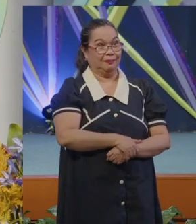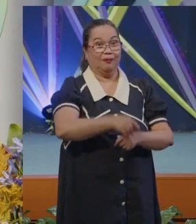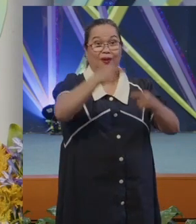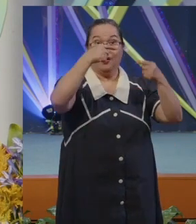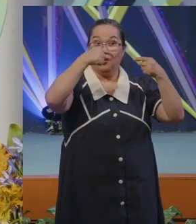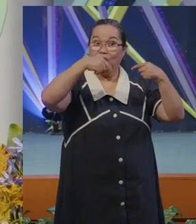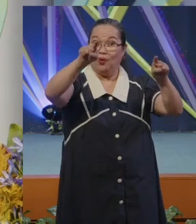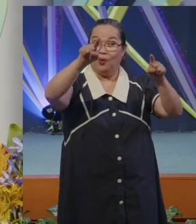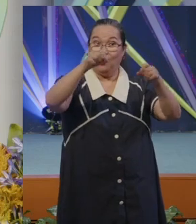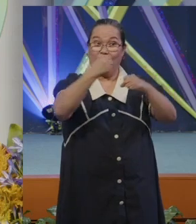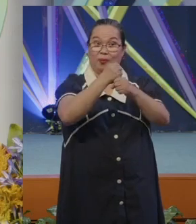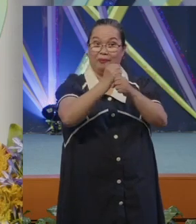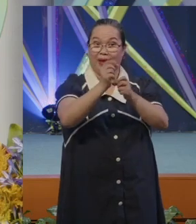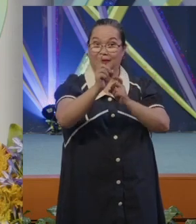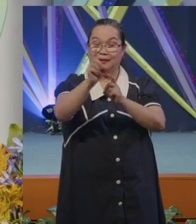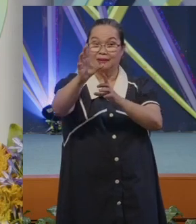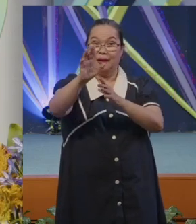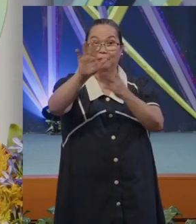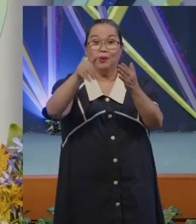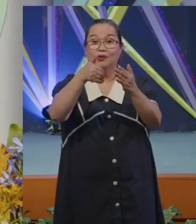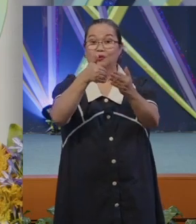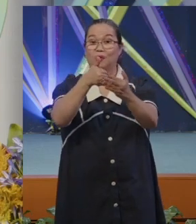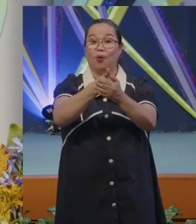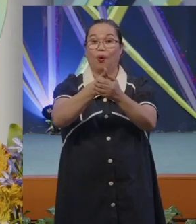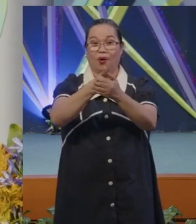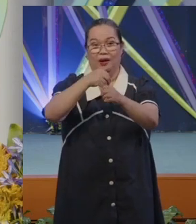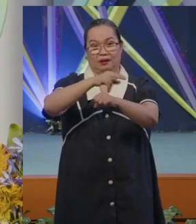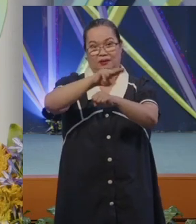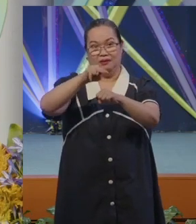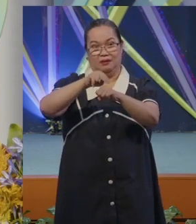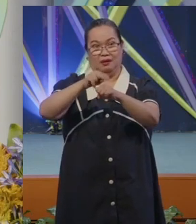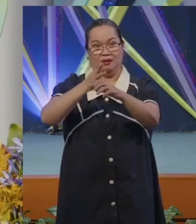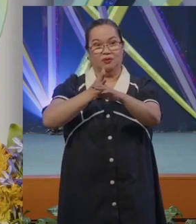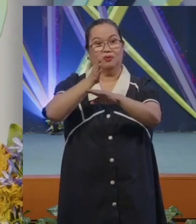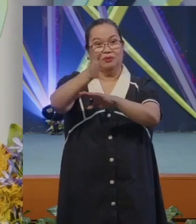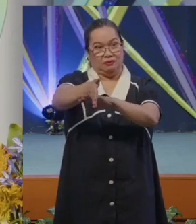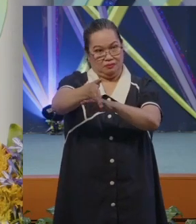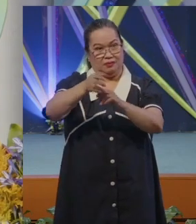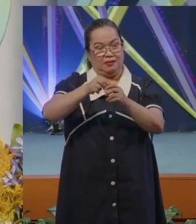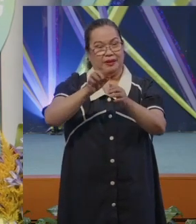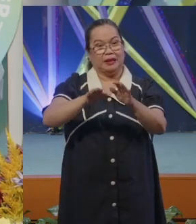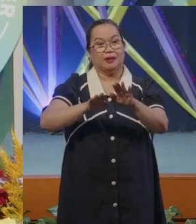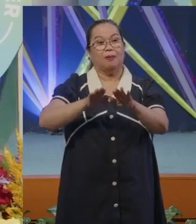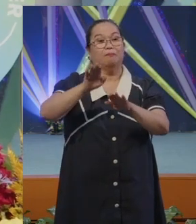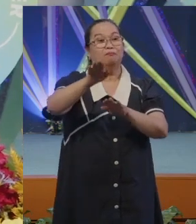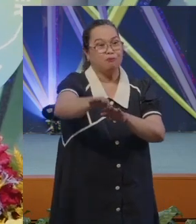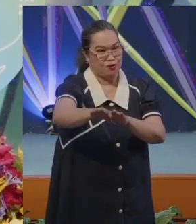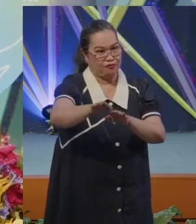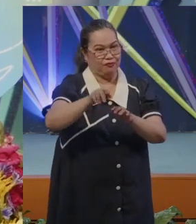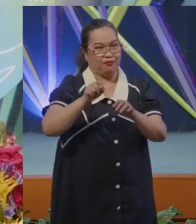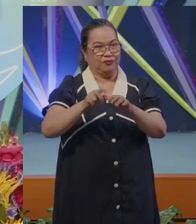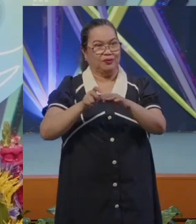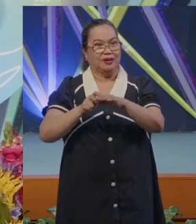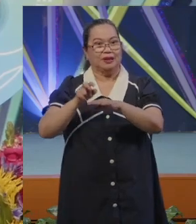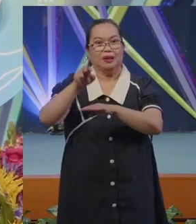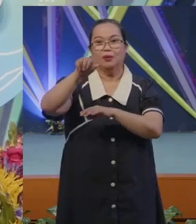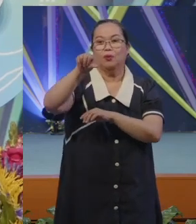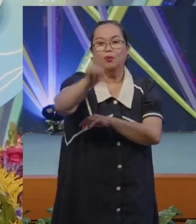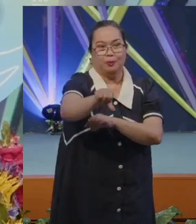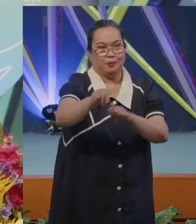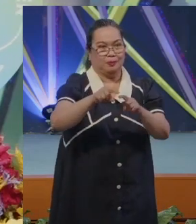Go, make disciples of all the nations. Kailangan natin tawirin ang ilog. Kailangan natin talunin ang